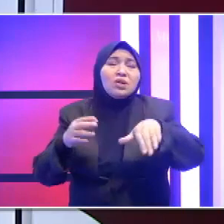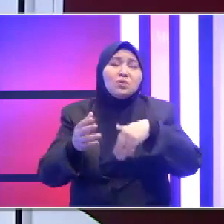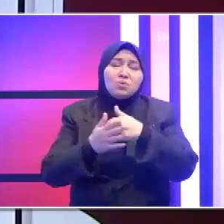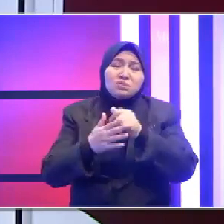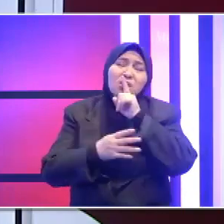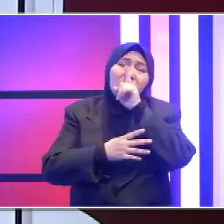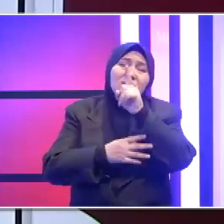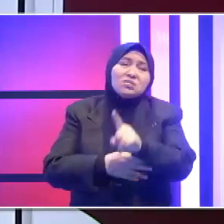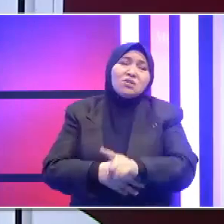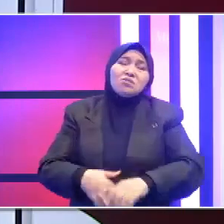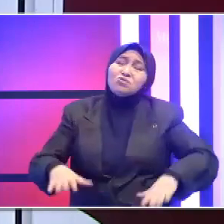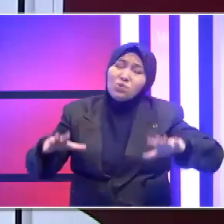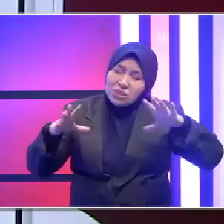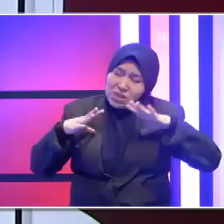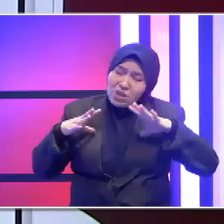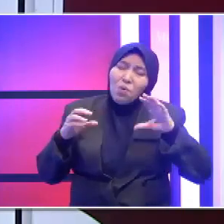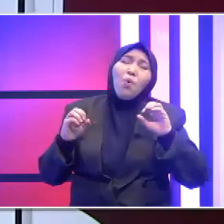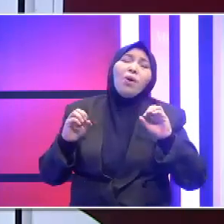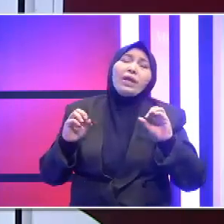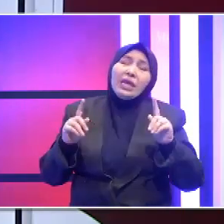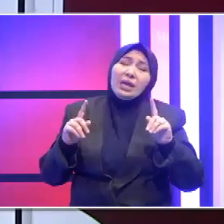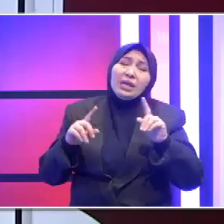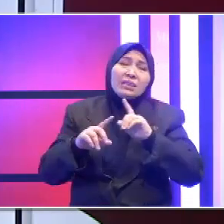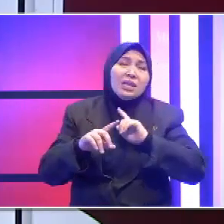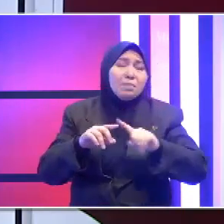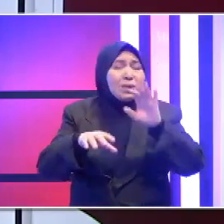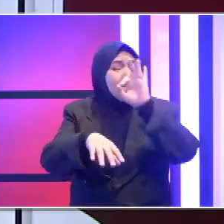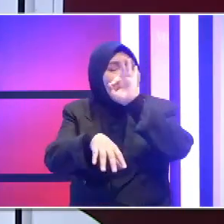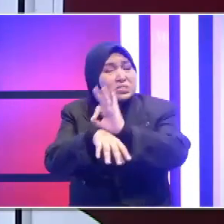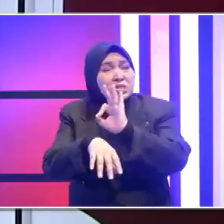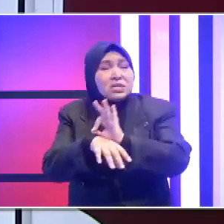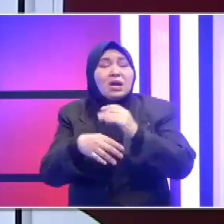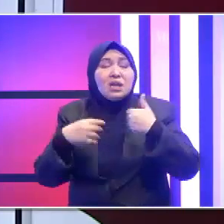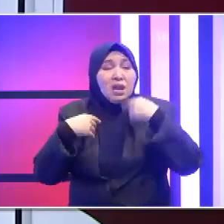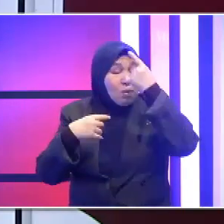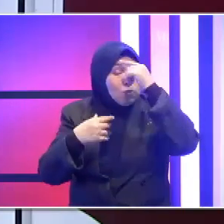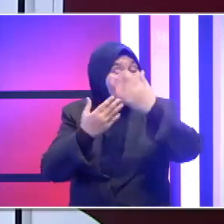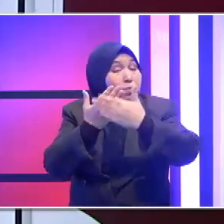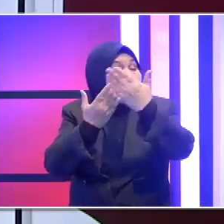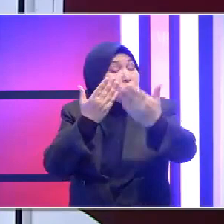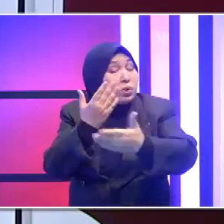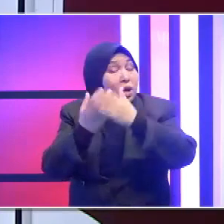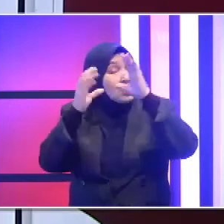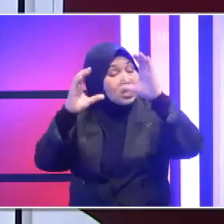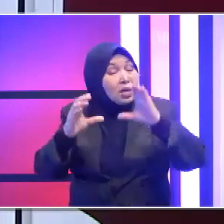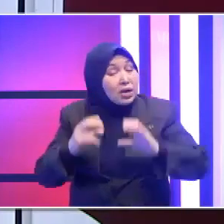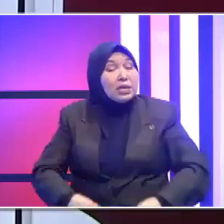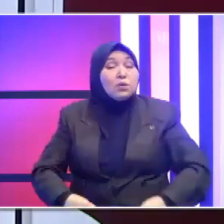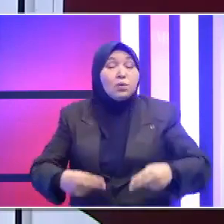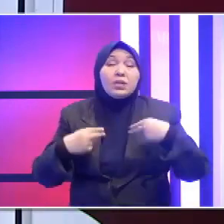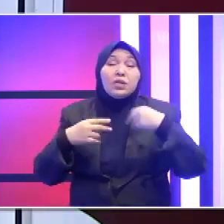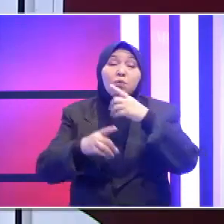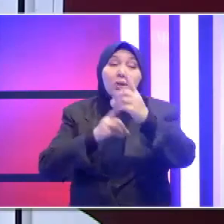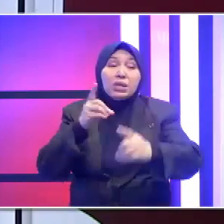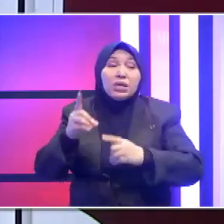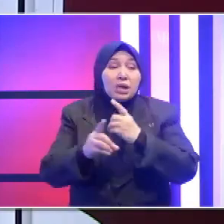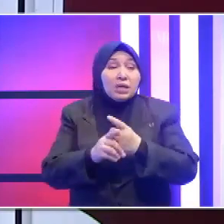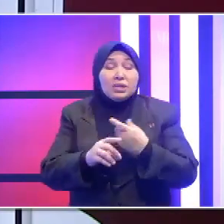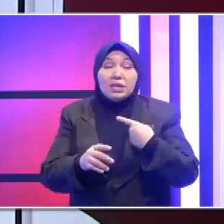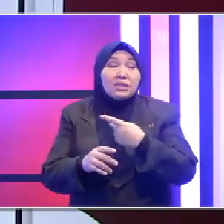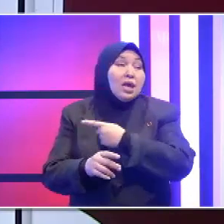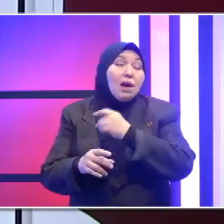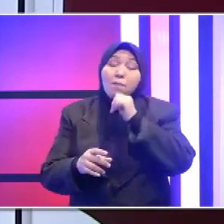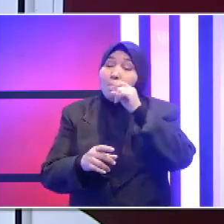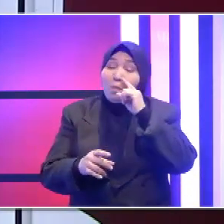sebenarnya cuti Oke tetapi itu fungsinya adalah untuk memudahkan hidup di dunia ya ada kita adalah